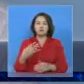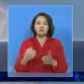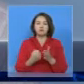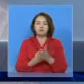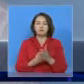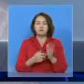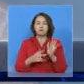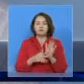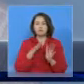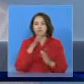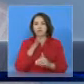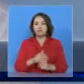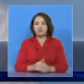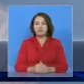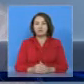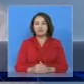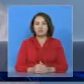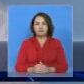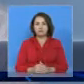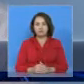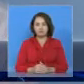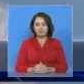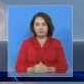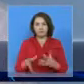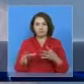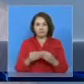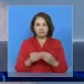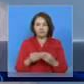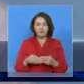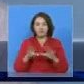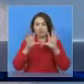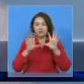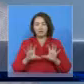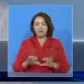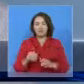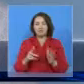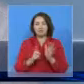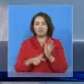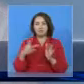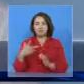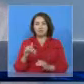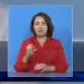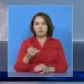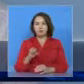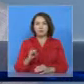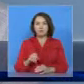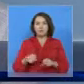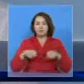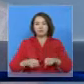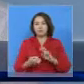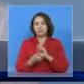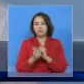8 лет, либо лишение свободы на тот же срок. Вместе с тем, по статье 73 Кодекса об административных